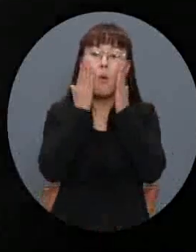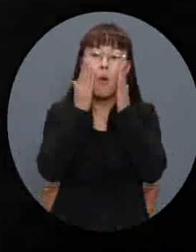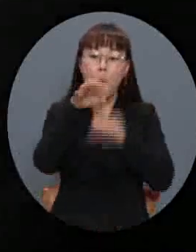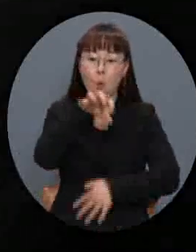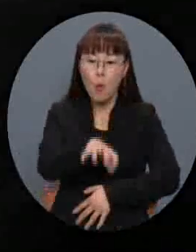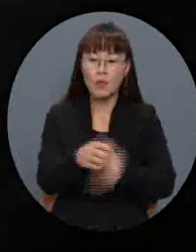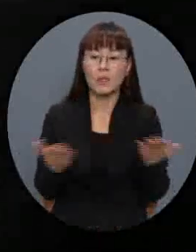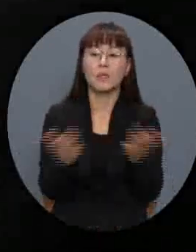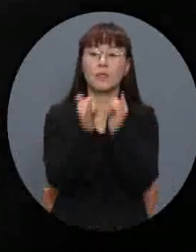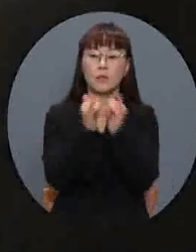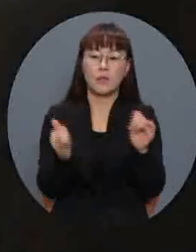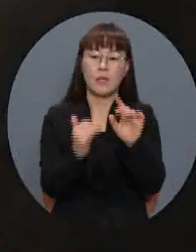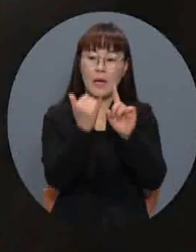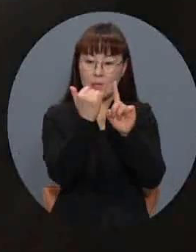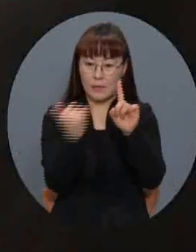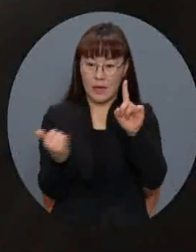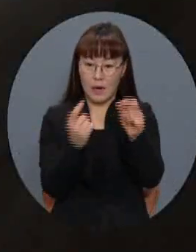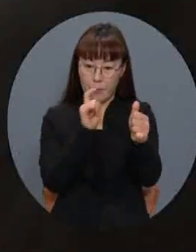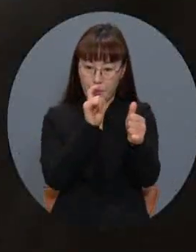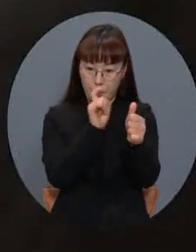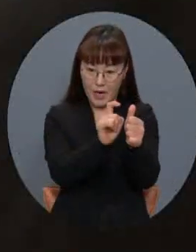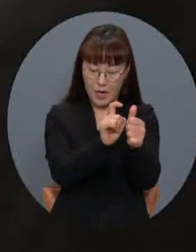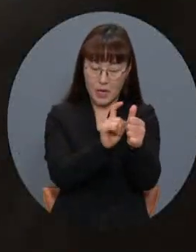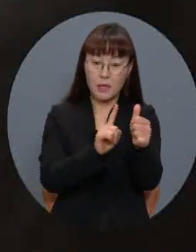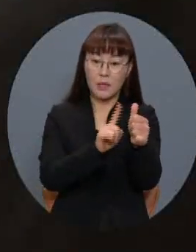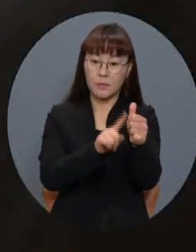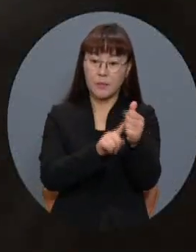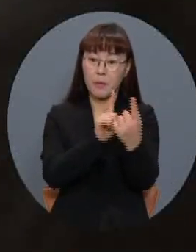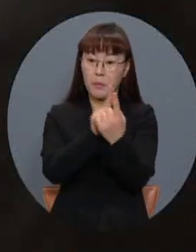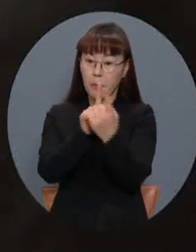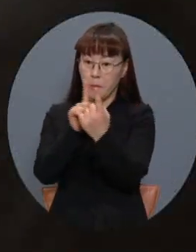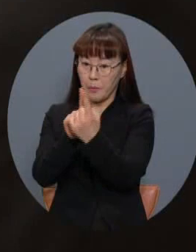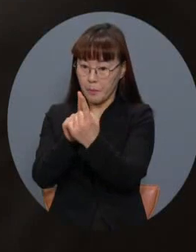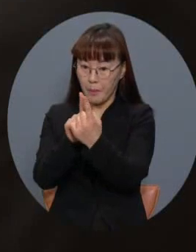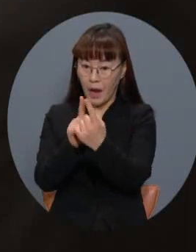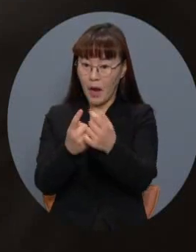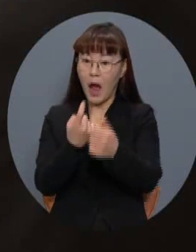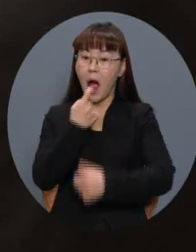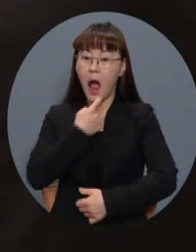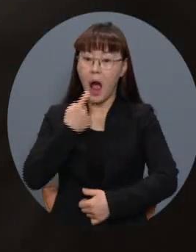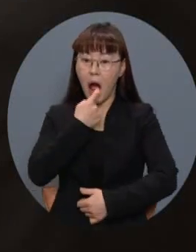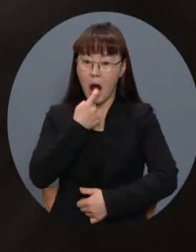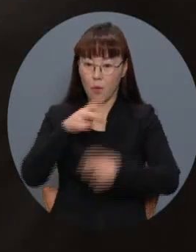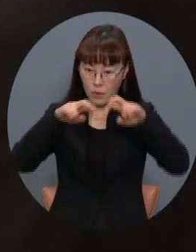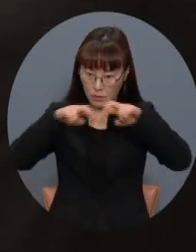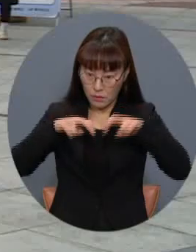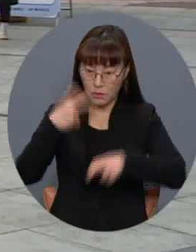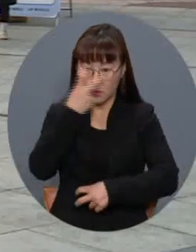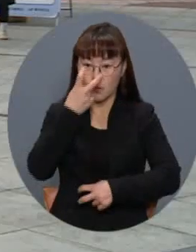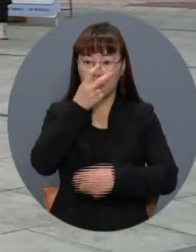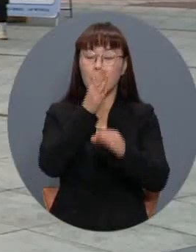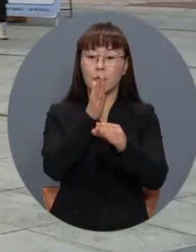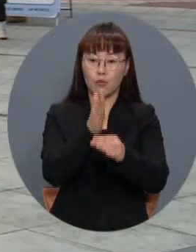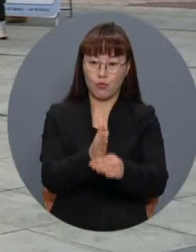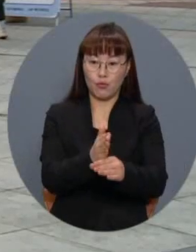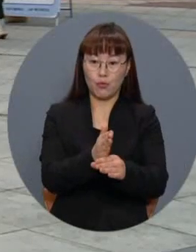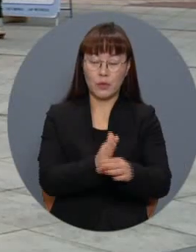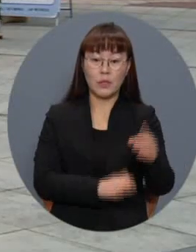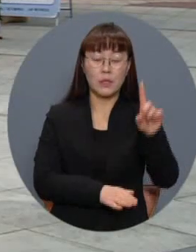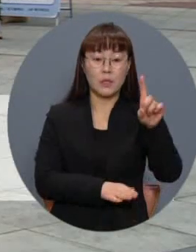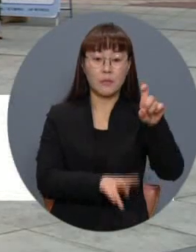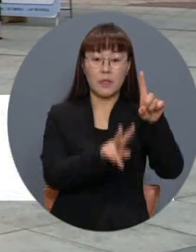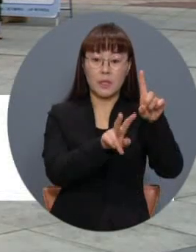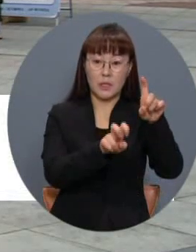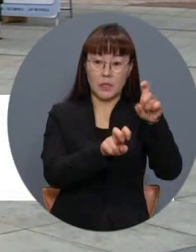근무자 1명도 확진돼 접촉자에 대한 진단검사와 역학조사가 진행 중입니다. 지난달